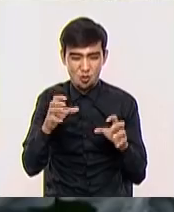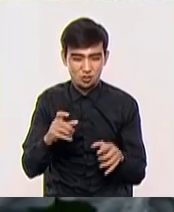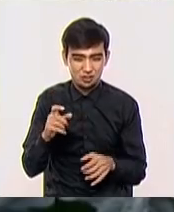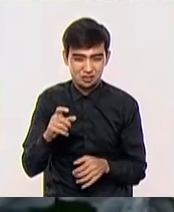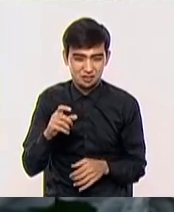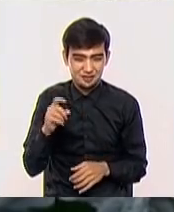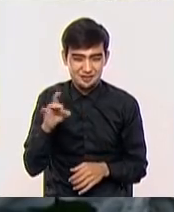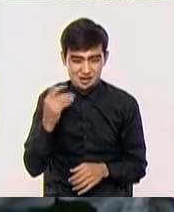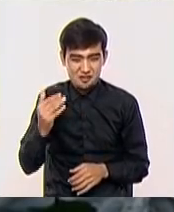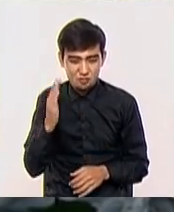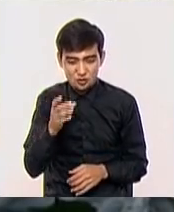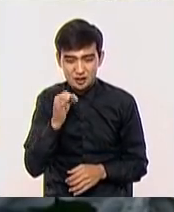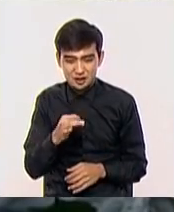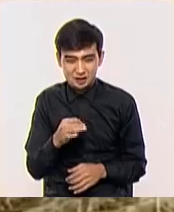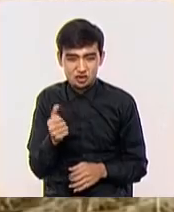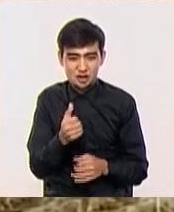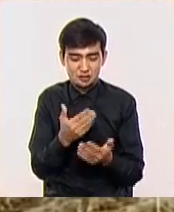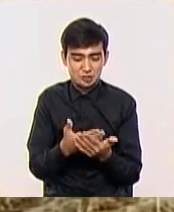введен комендантский час с